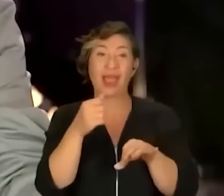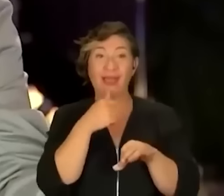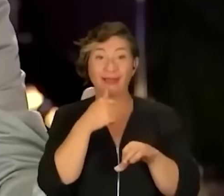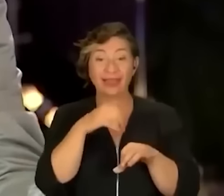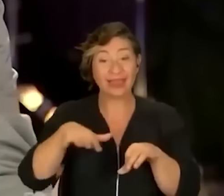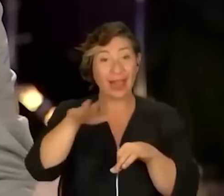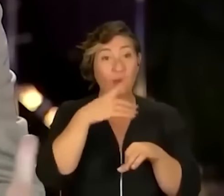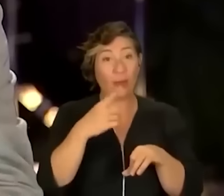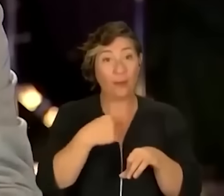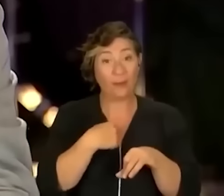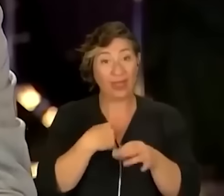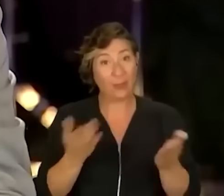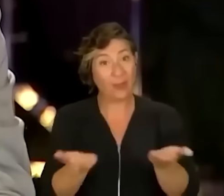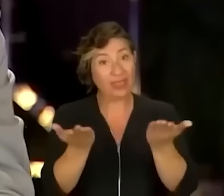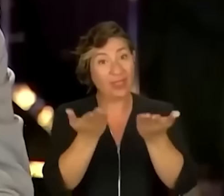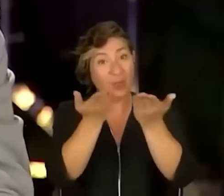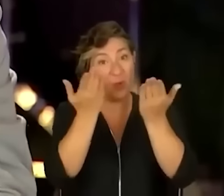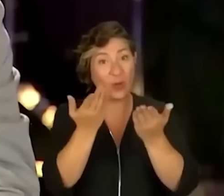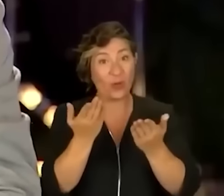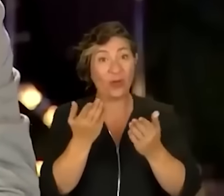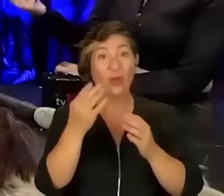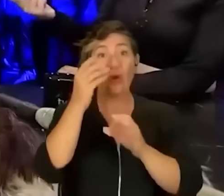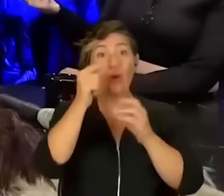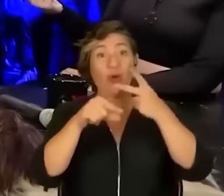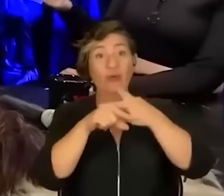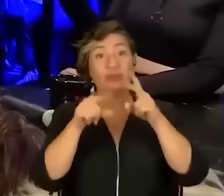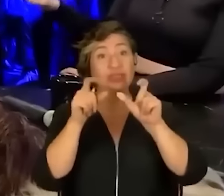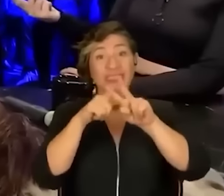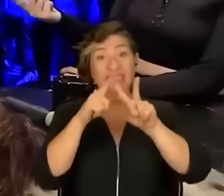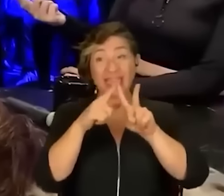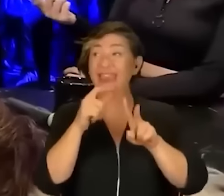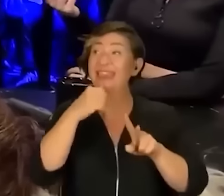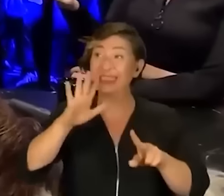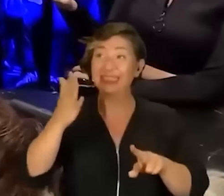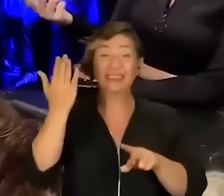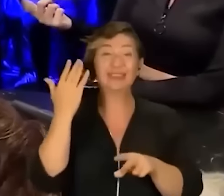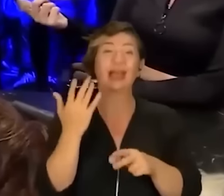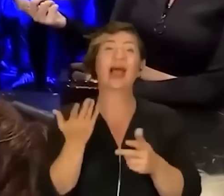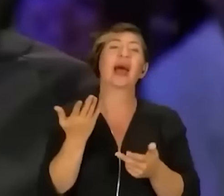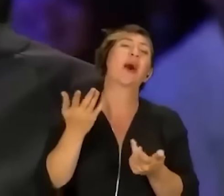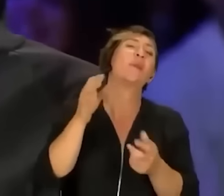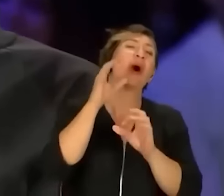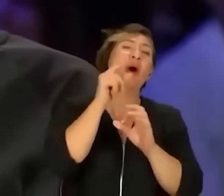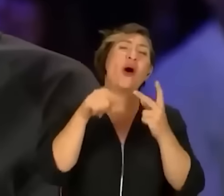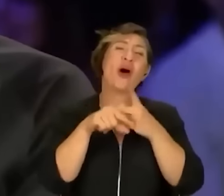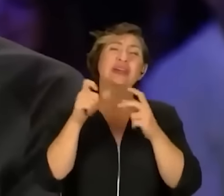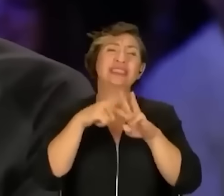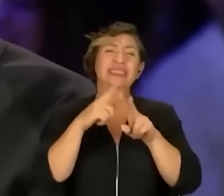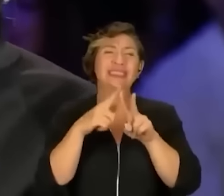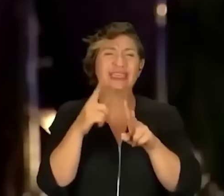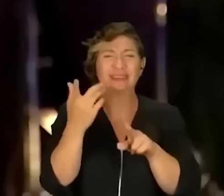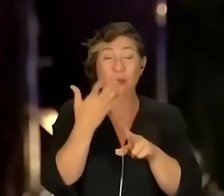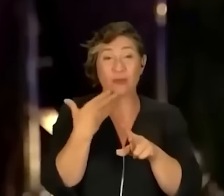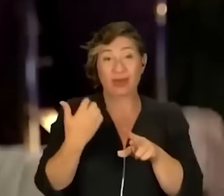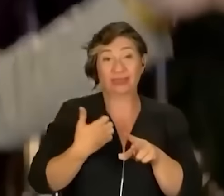gibi yaparken beni met ediyor bir yandan. Bir yandan da Özcan Deniz'i de met ediyorum. Çünkü o da eskiden. Ama Özcan Deniz'in nesini met edeceğiz? Ama şu an çok